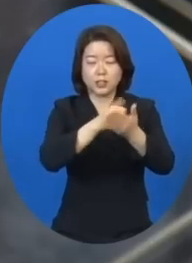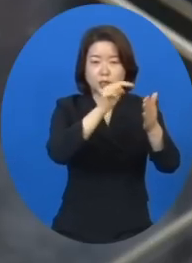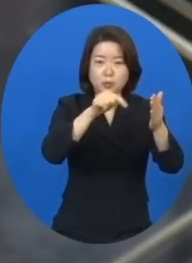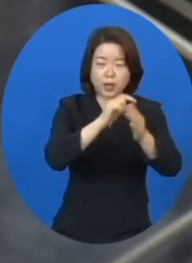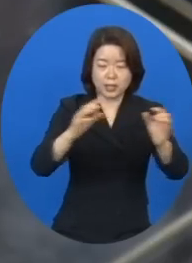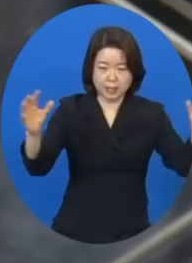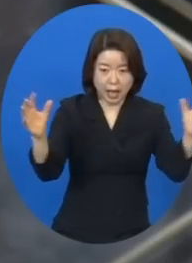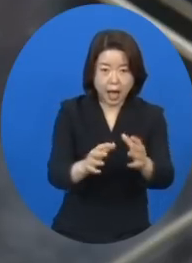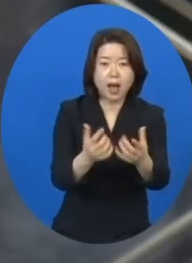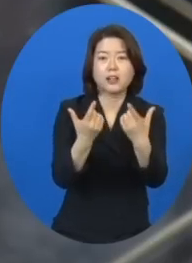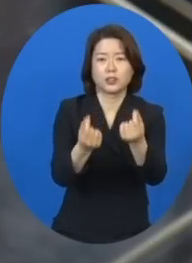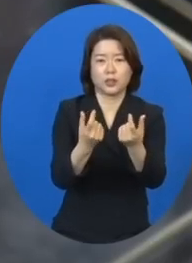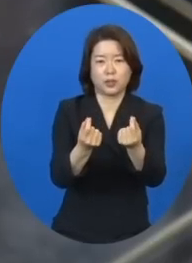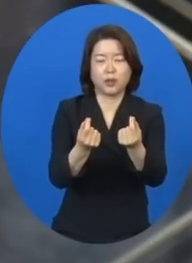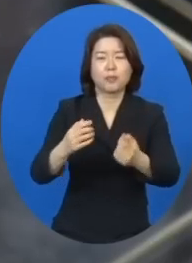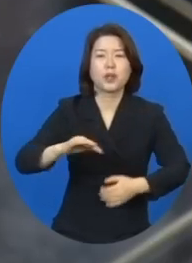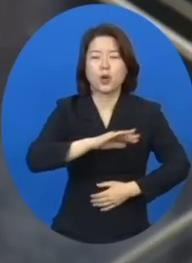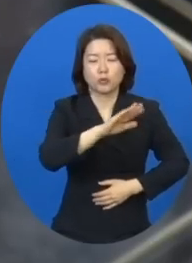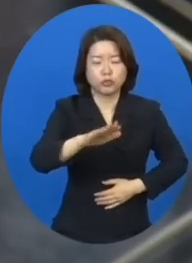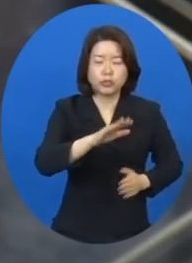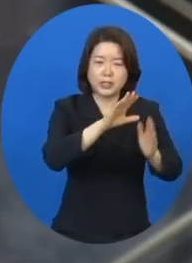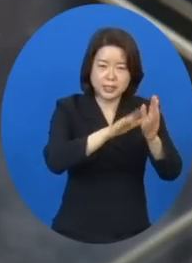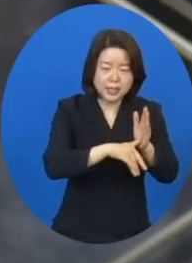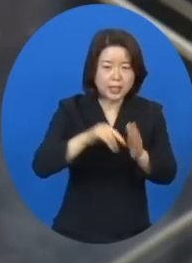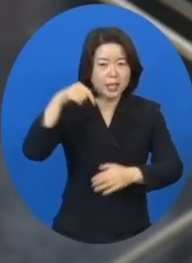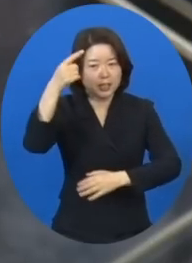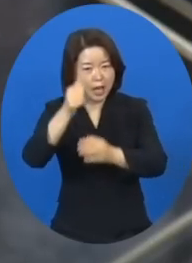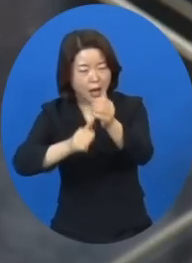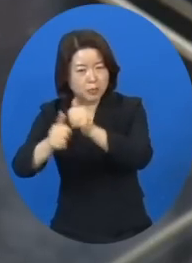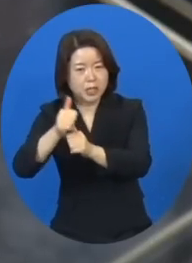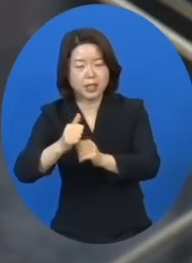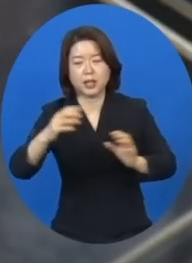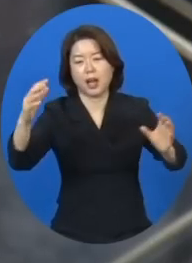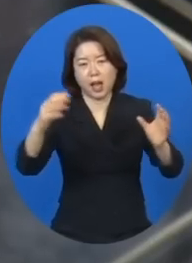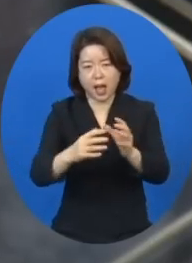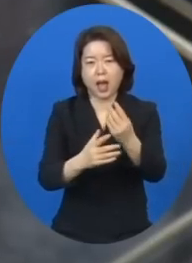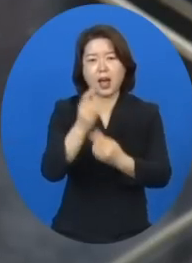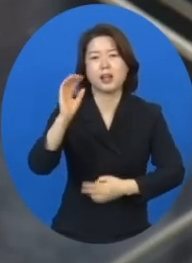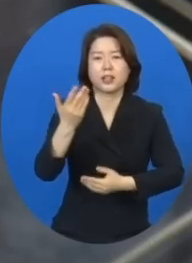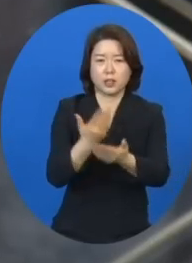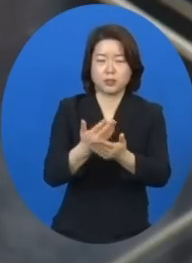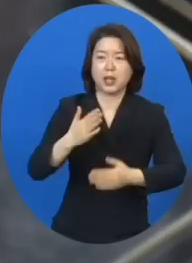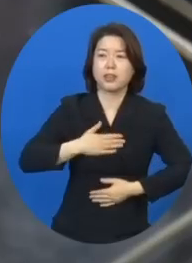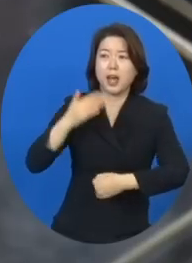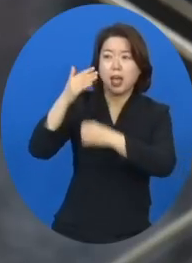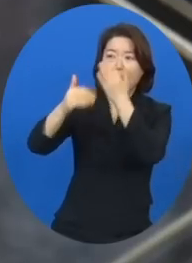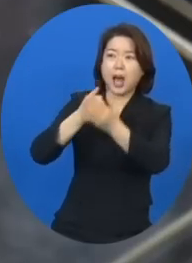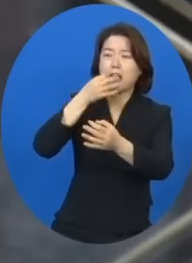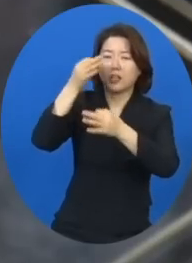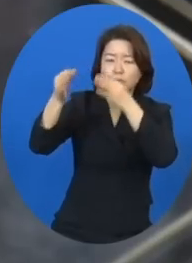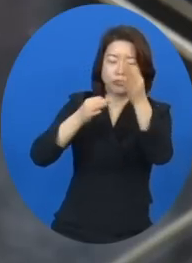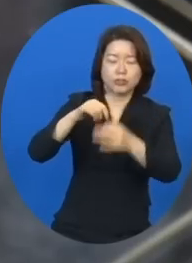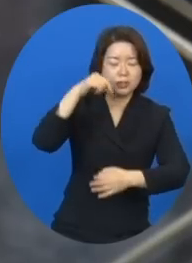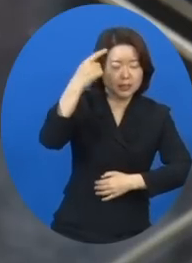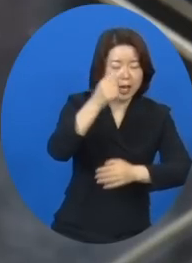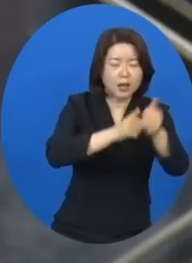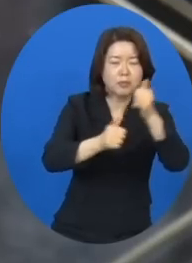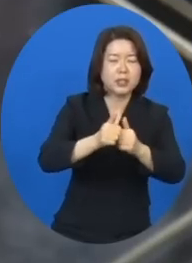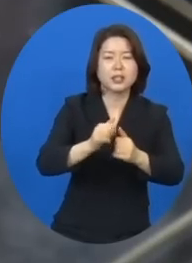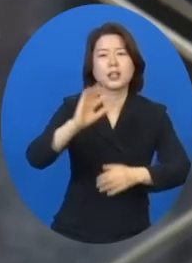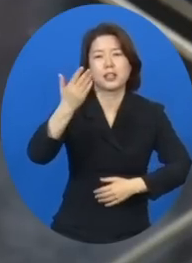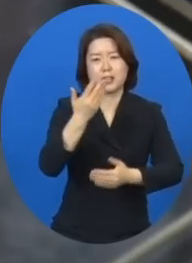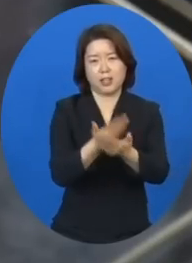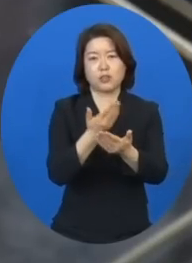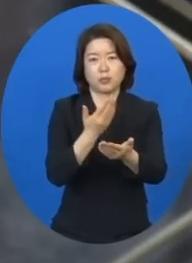것처럼 우리 세대와 다음 세대가 하나 되게 하여 주시옵소서. 나의 하나님을 부르며 고백하는 다음 세대 되게 하여